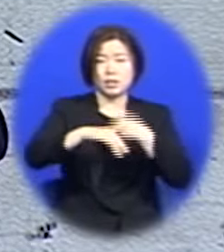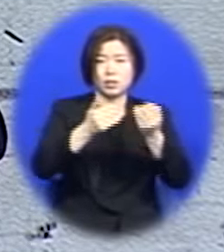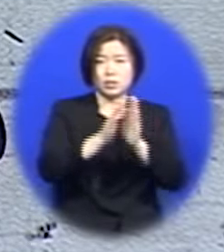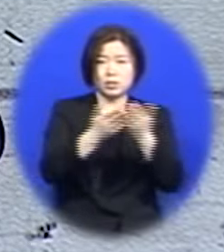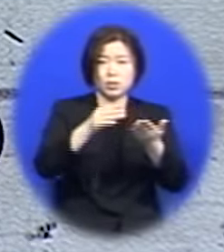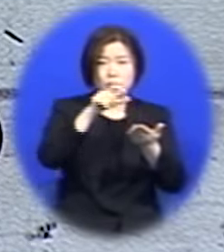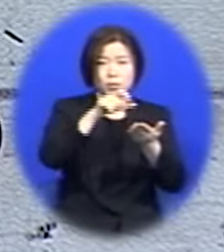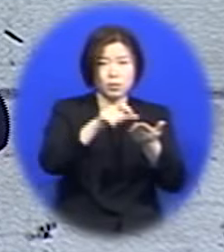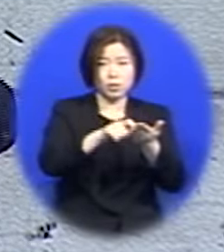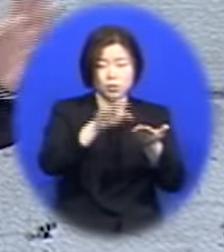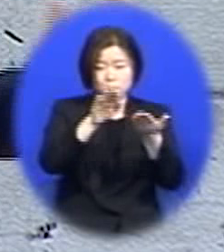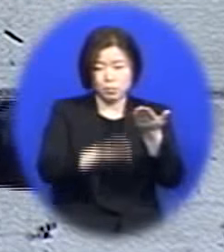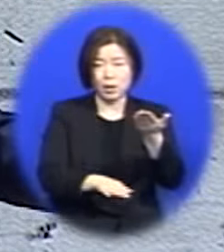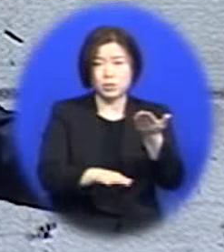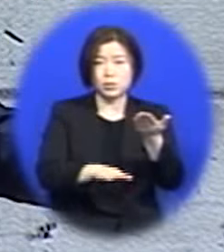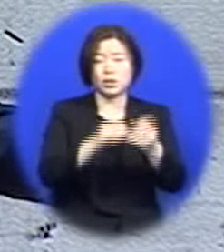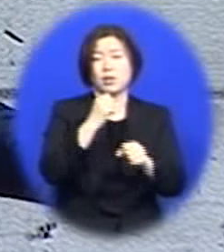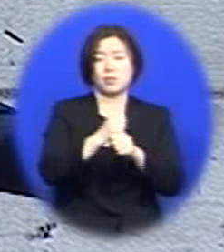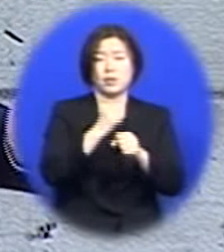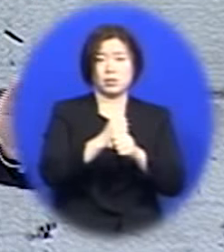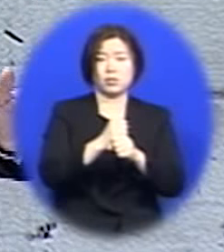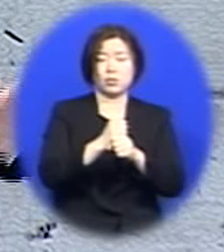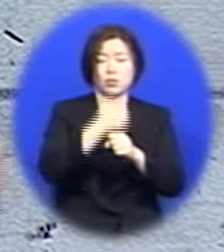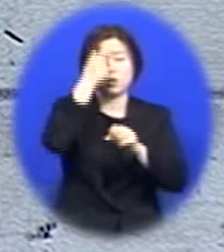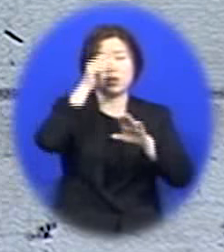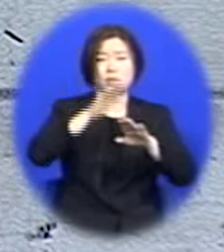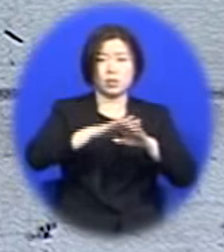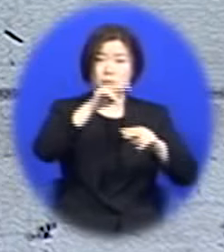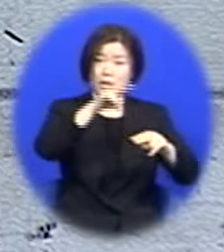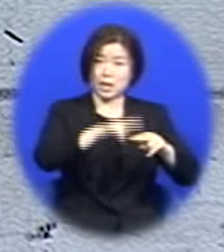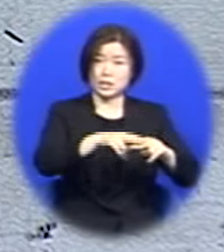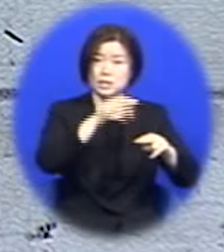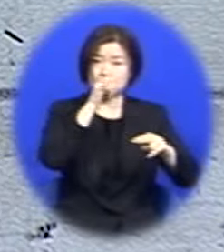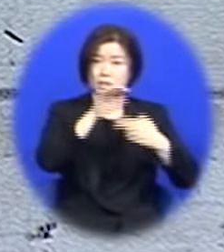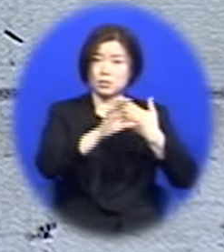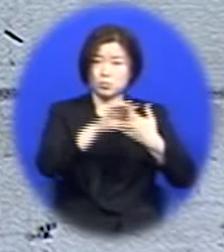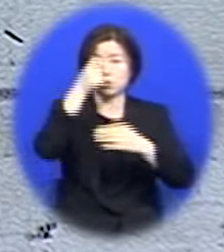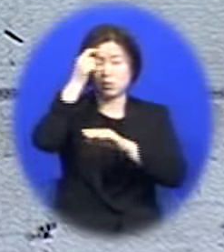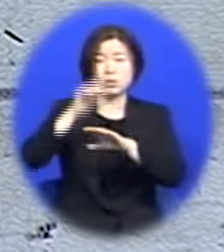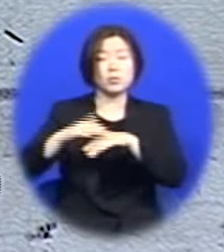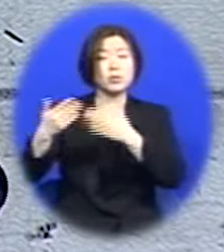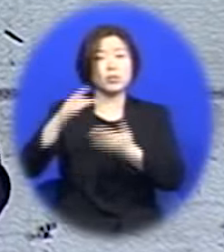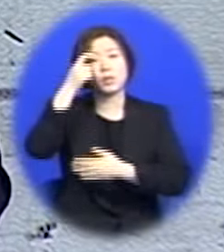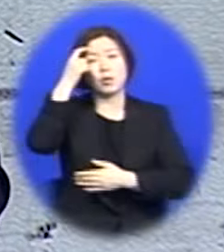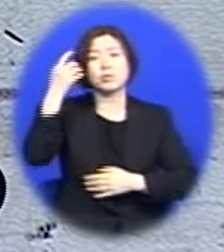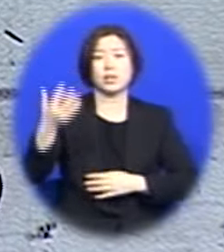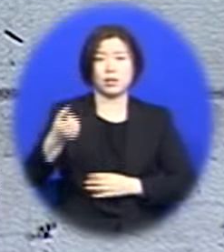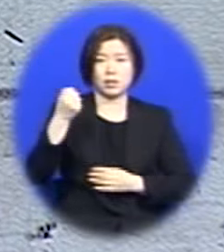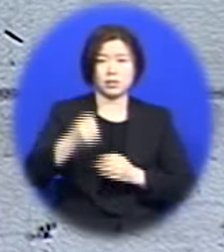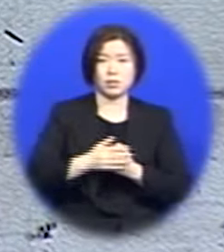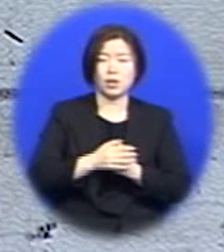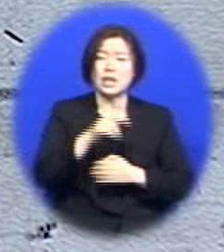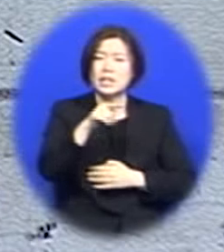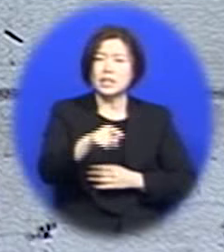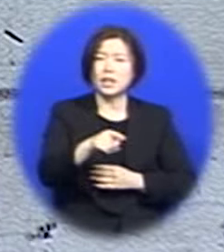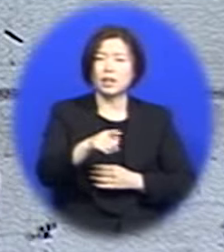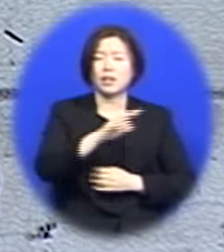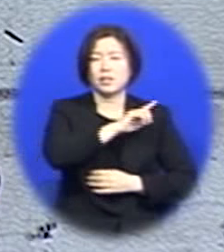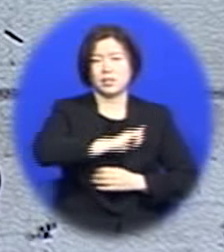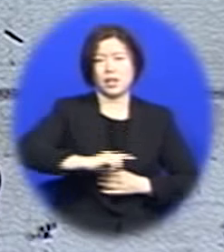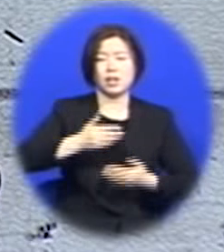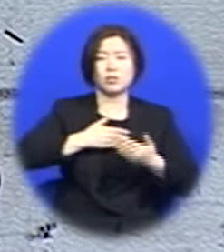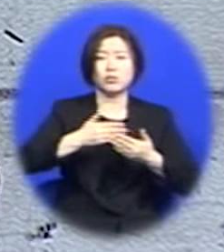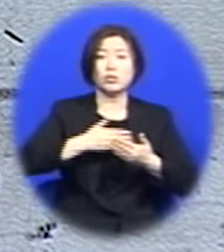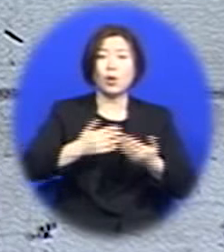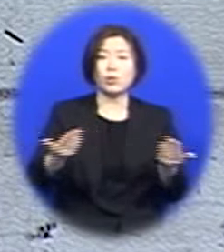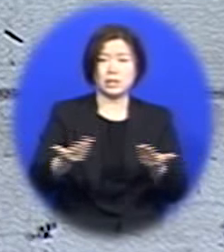것. 예배당에 앉아와서 예배 시간에 앉아있으면 예배 드린 거지. 여러분, 이렇게 생각하는 것이 가장 두려운